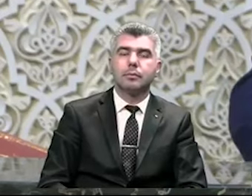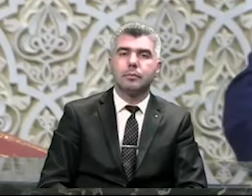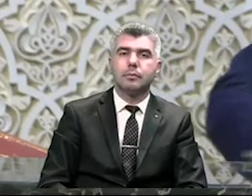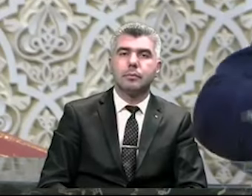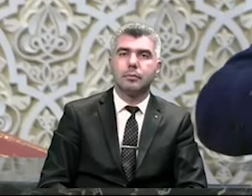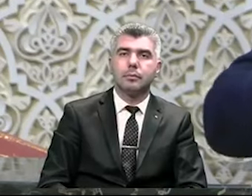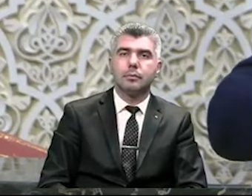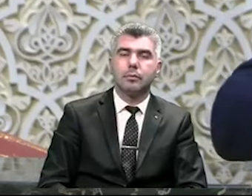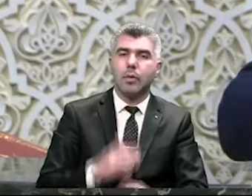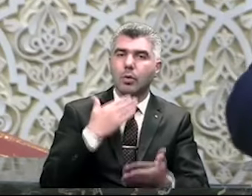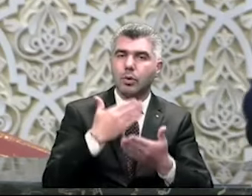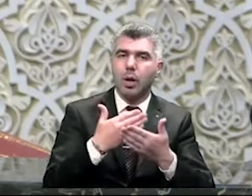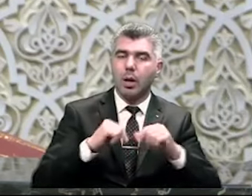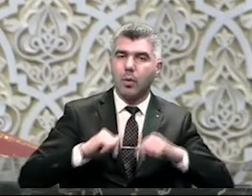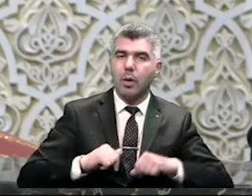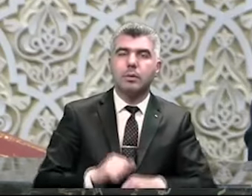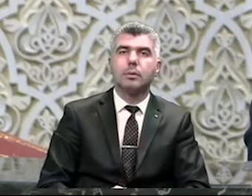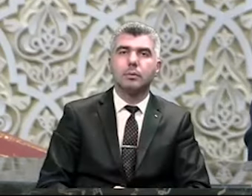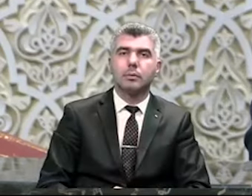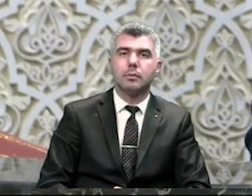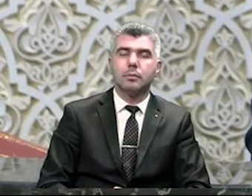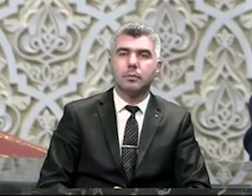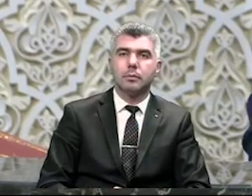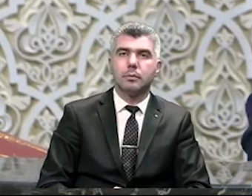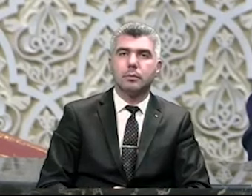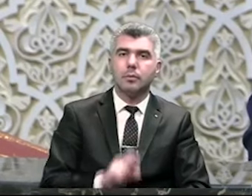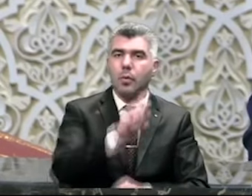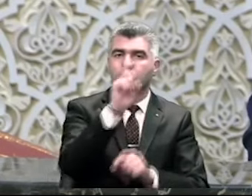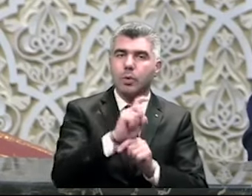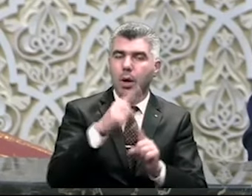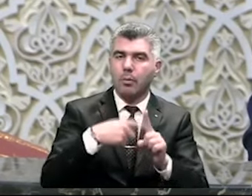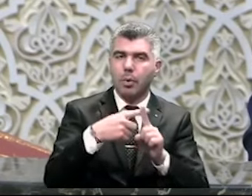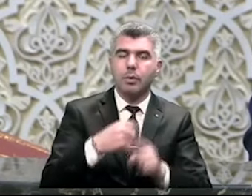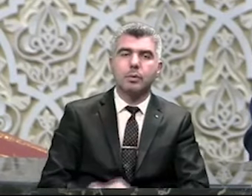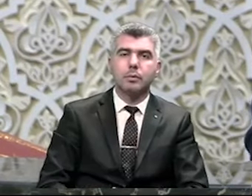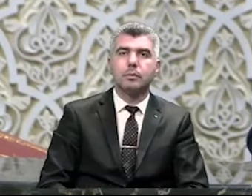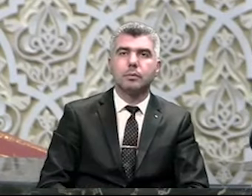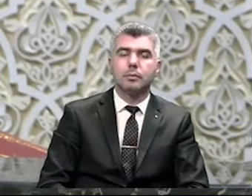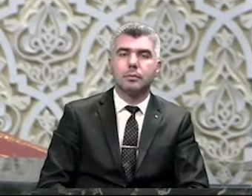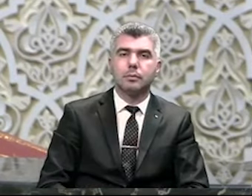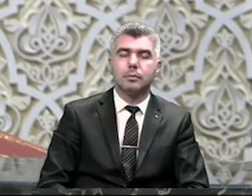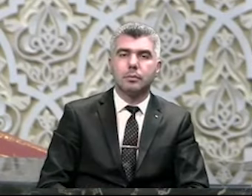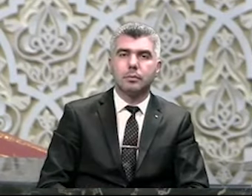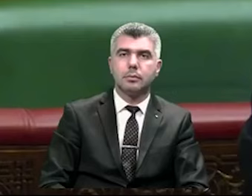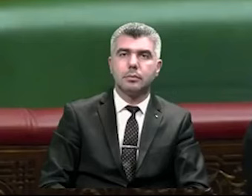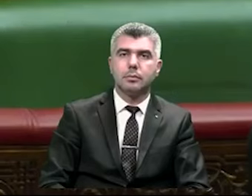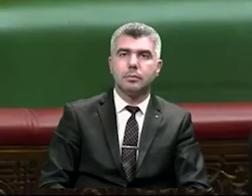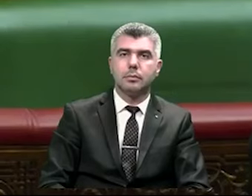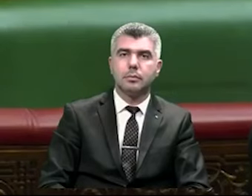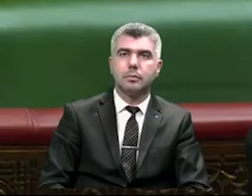شكرا شكرا السيد الوزير المحترم كلمه للفريق المحترم في اطار التعقيب سي اسماعيل